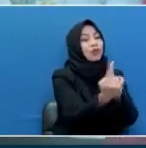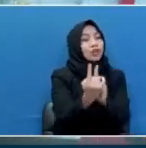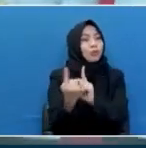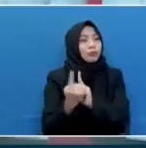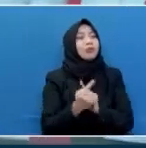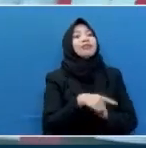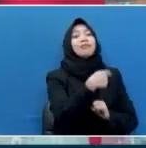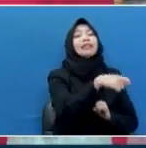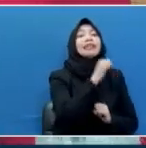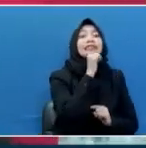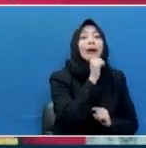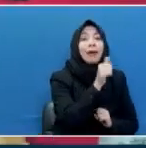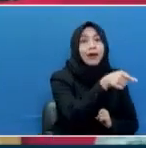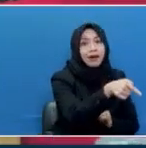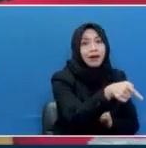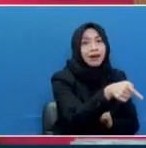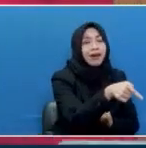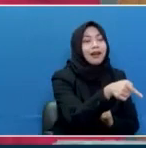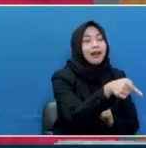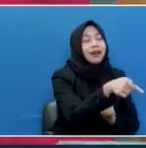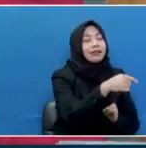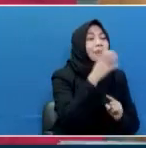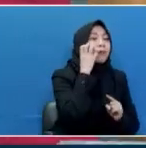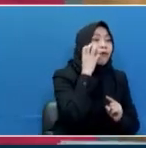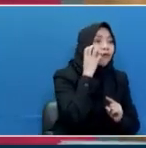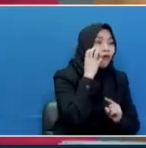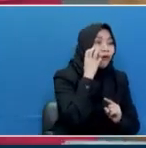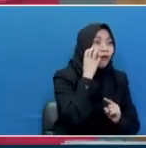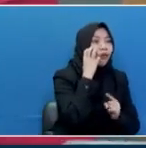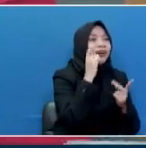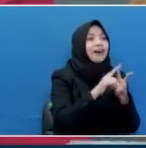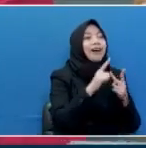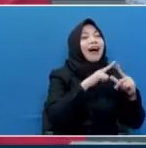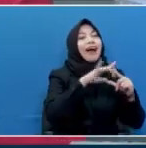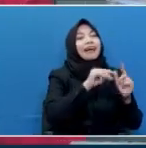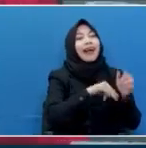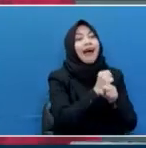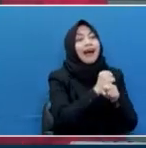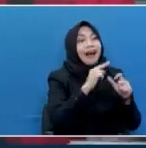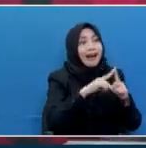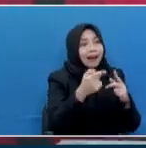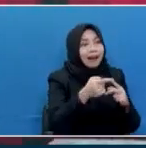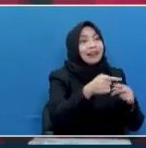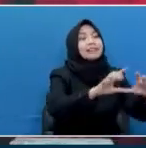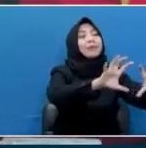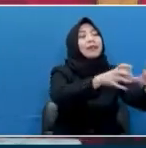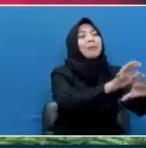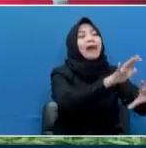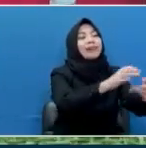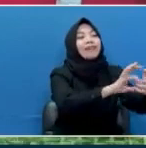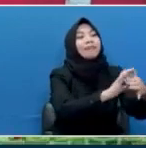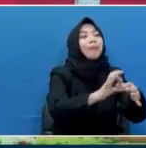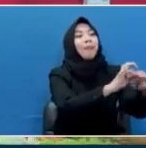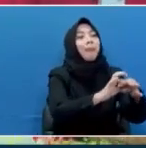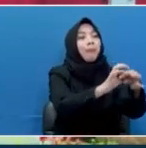akhir-akhir Ini adalah menteri yang menjadi bagian dari Koalisi satu kekuatan politik he dan sama sekali tidak memberikan tidak membangun